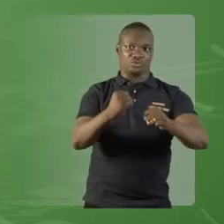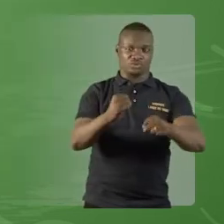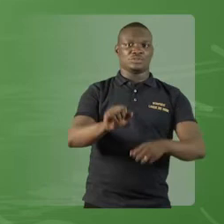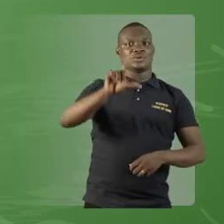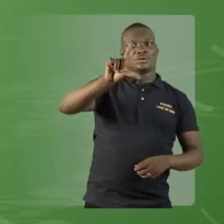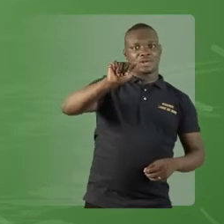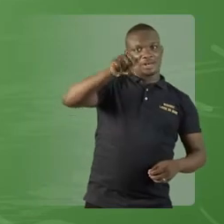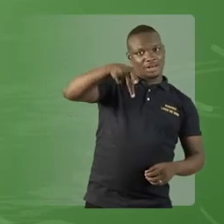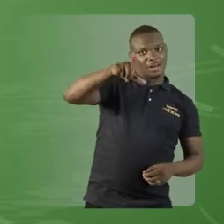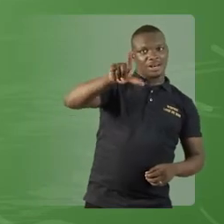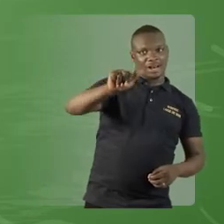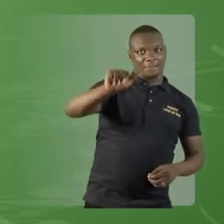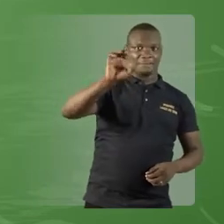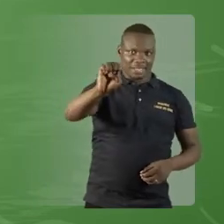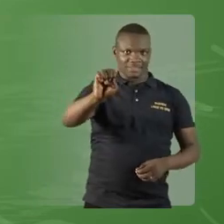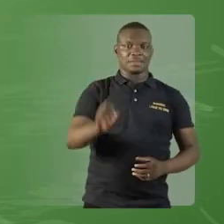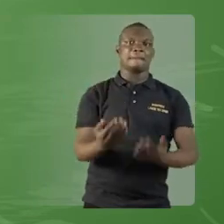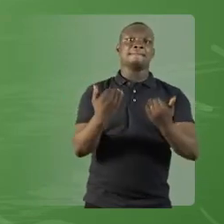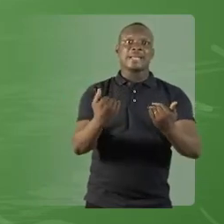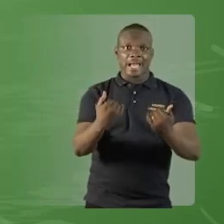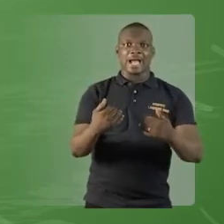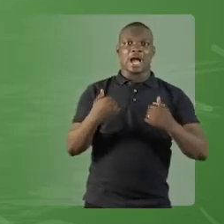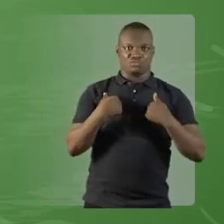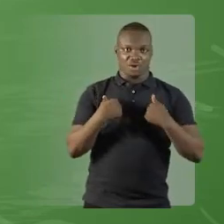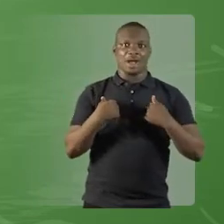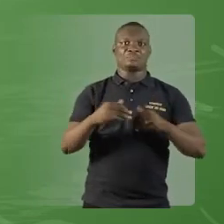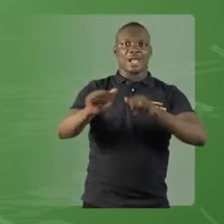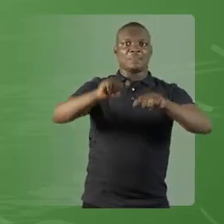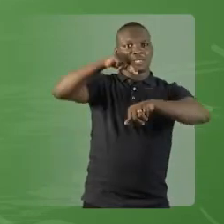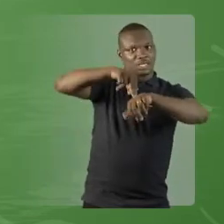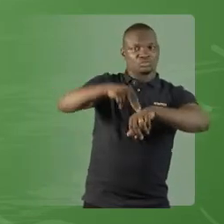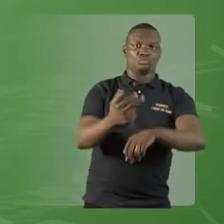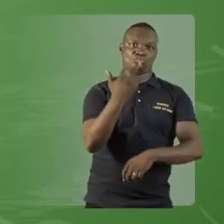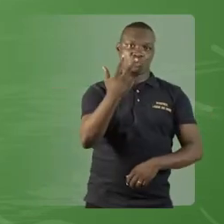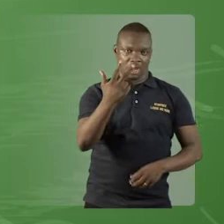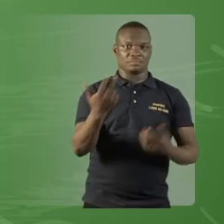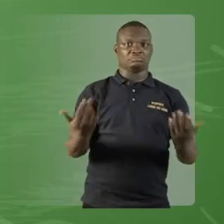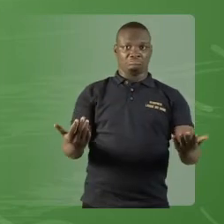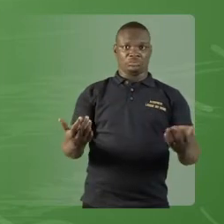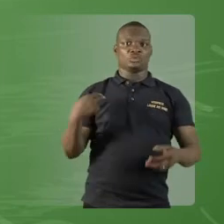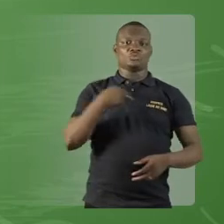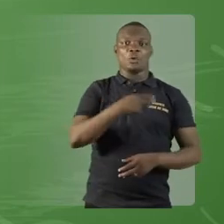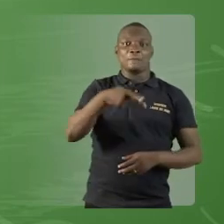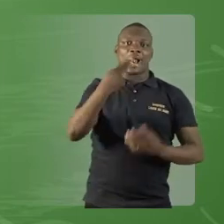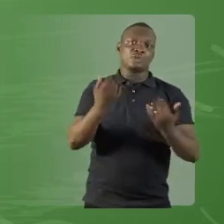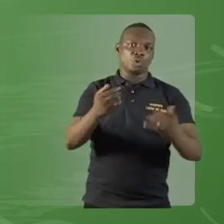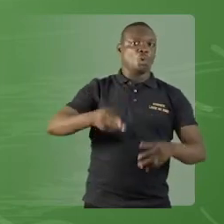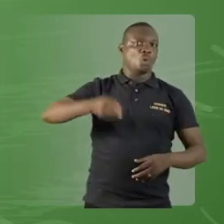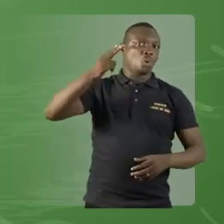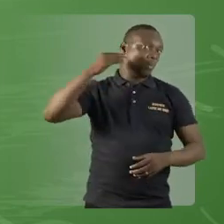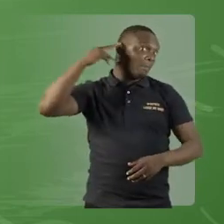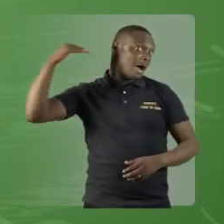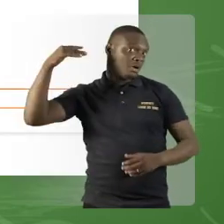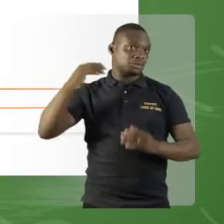place. Dans l'application 3, il va s'agir du haut-parleur. Nous allons voir comment fonctionne le